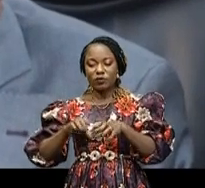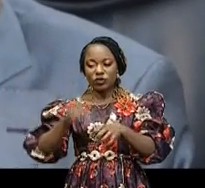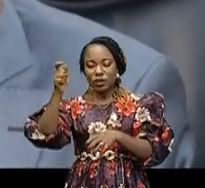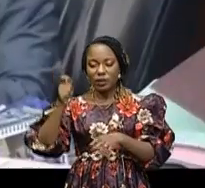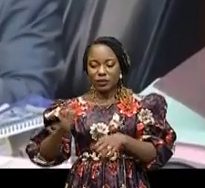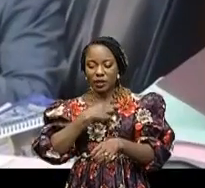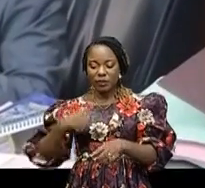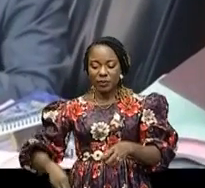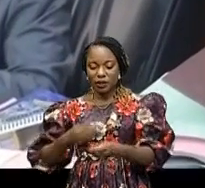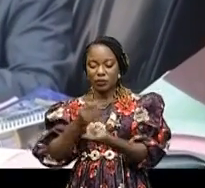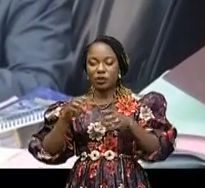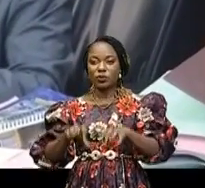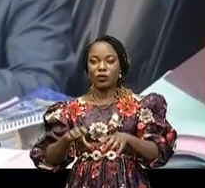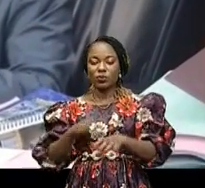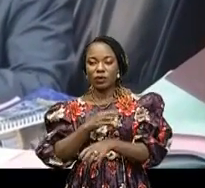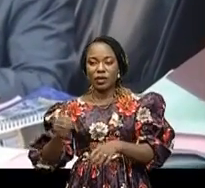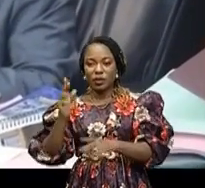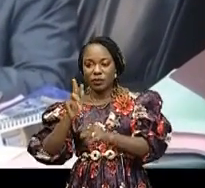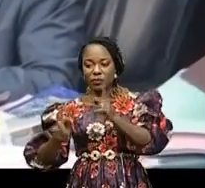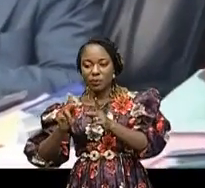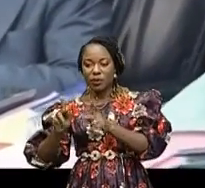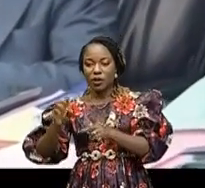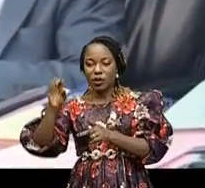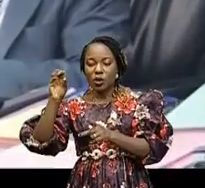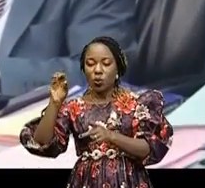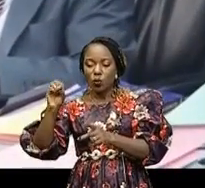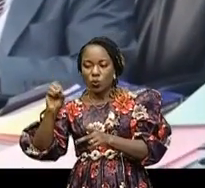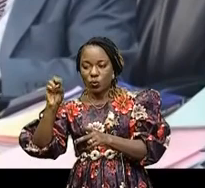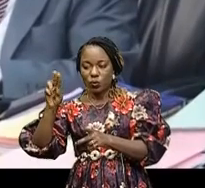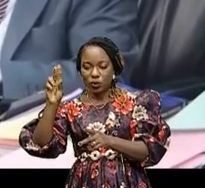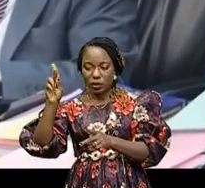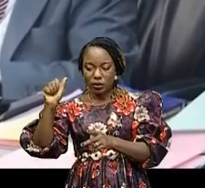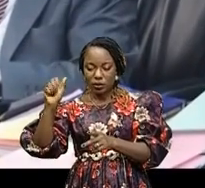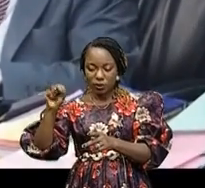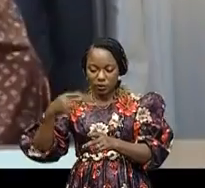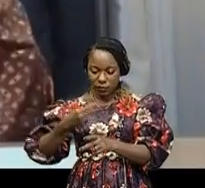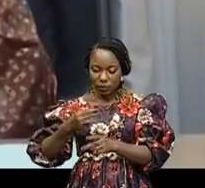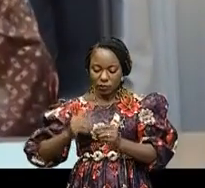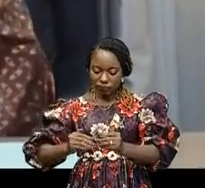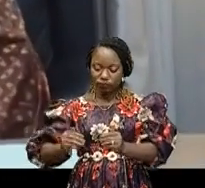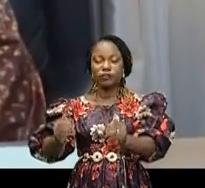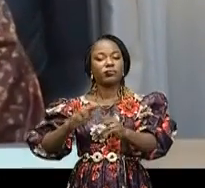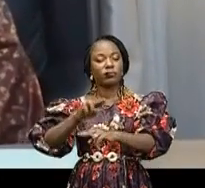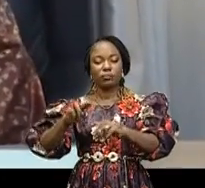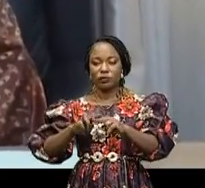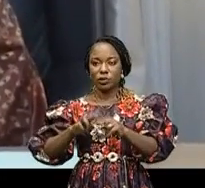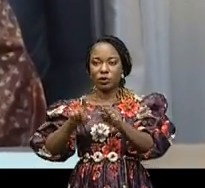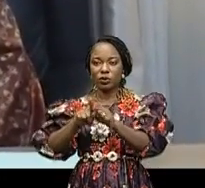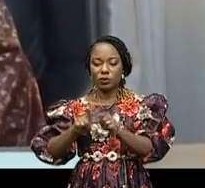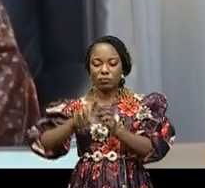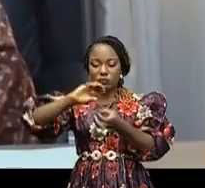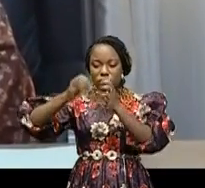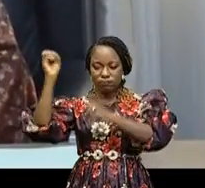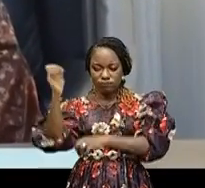du Congo et les forces de défense du peuple ougandais se poursuivent normalement. Les bombardements et actions